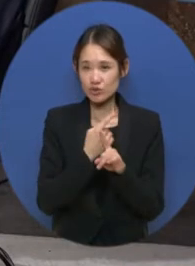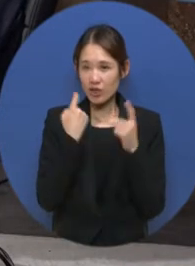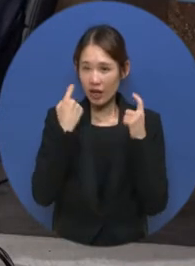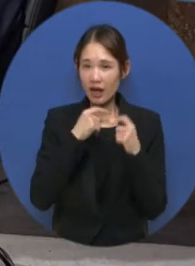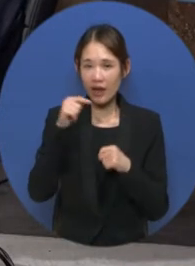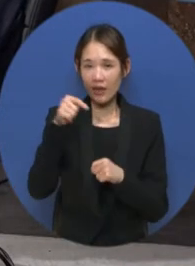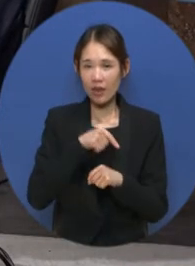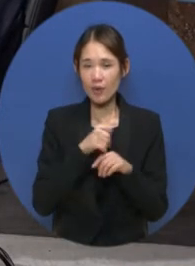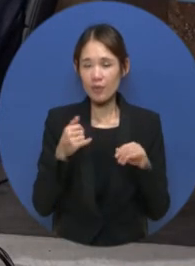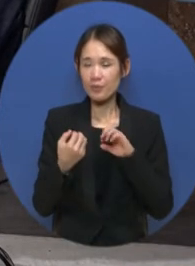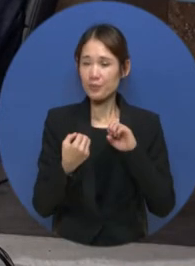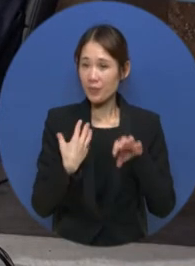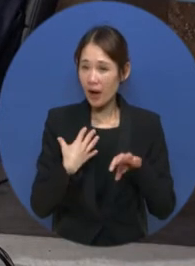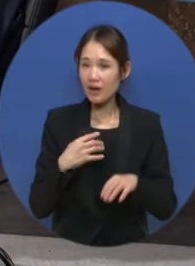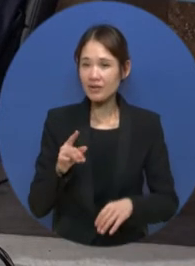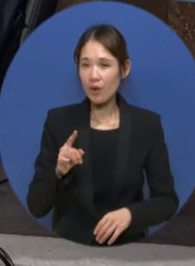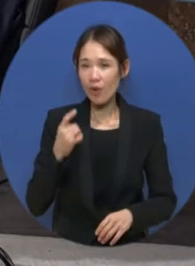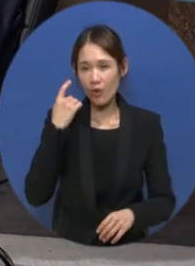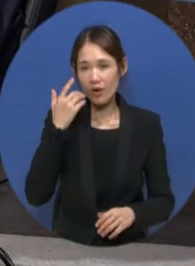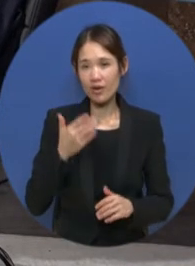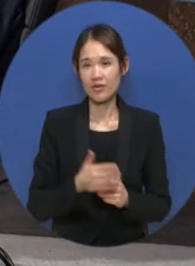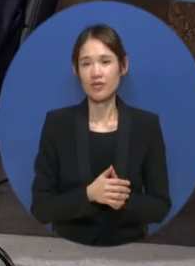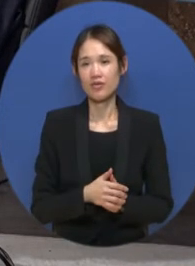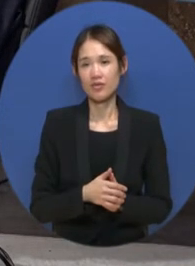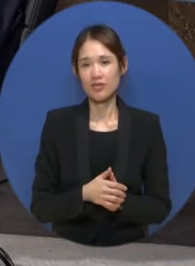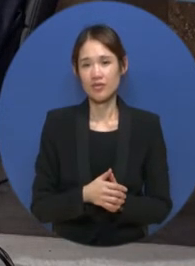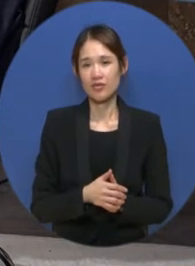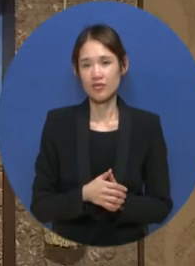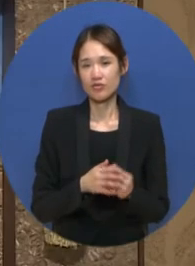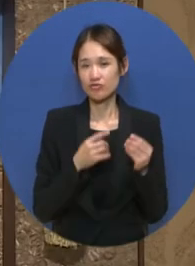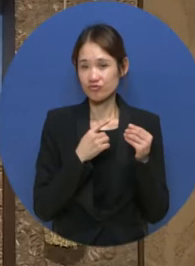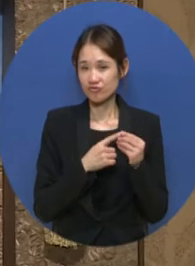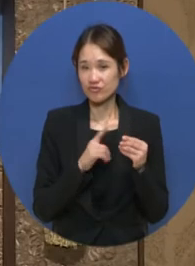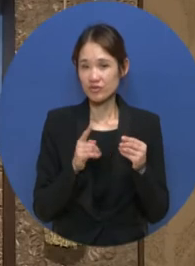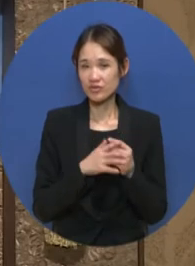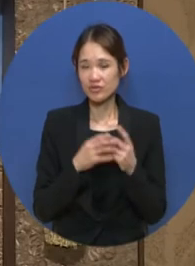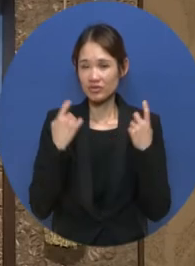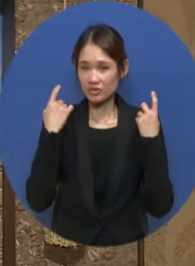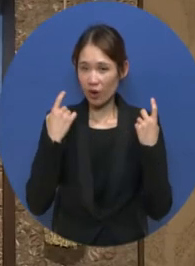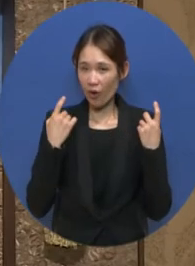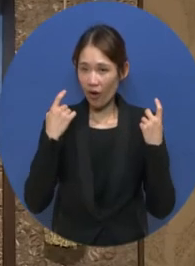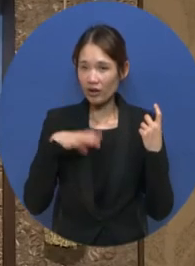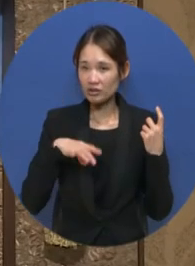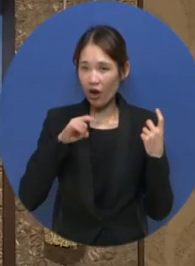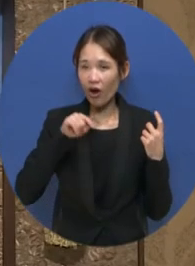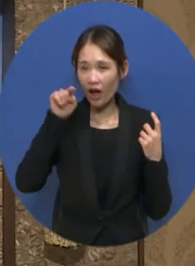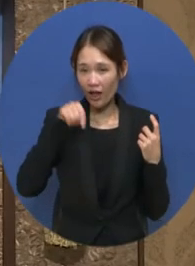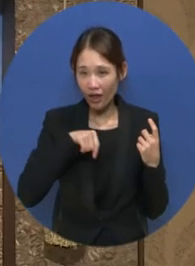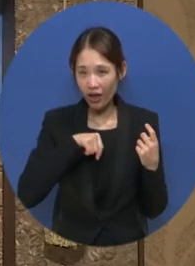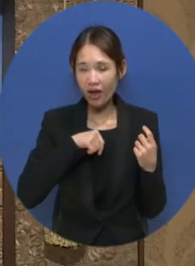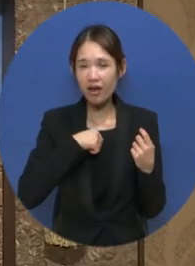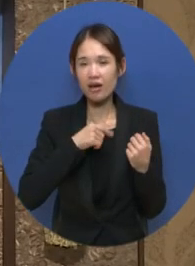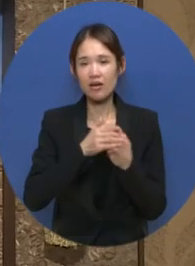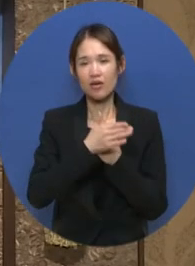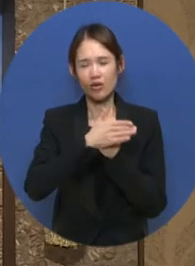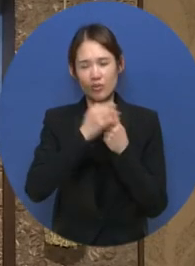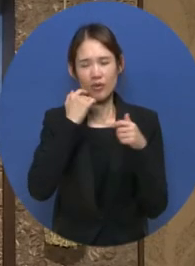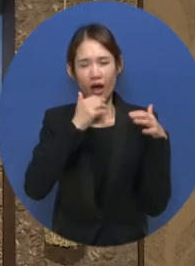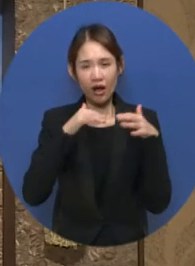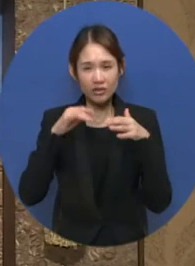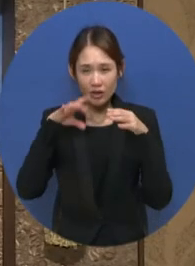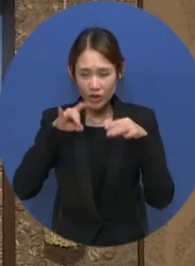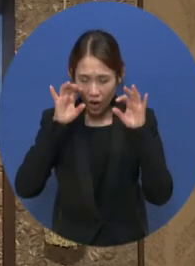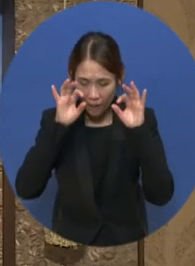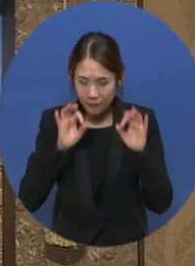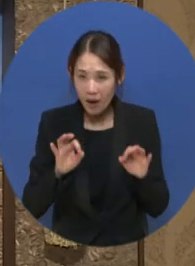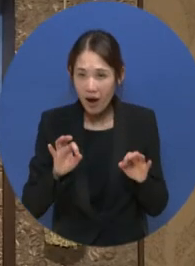다녀오신 분들의 반응은 어떠신가요 뭘 떤 인제 뭐 여행을 참 갔다왔다 4 덕분에 받아도 첨 봤다